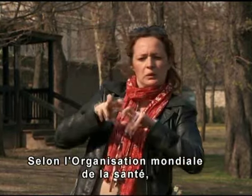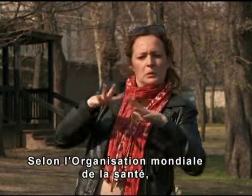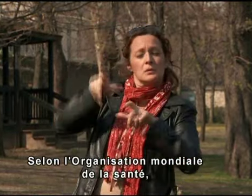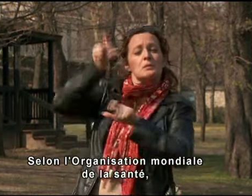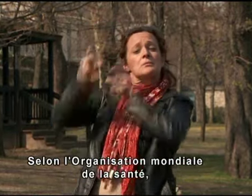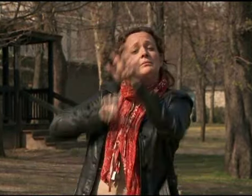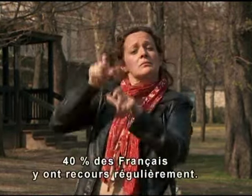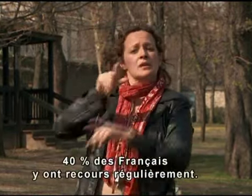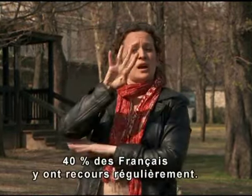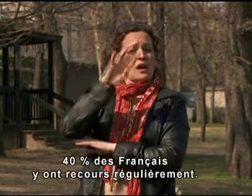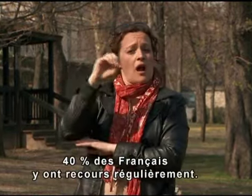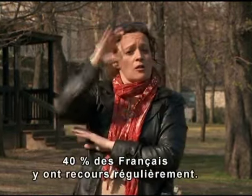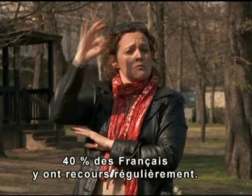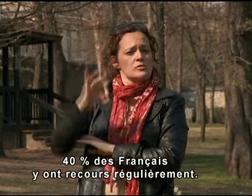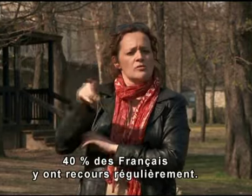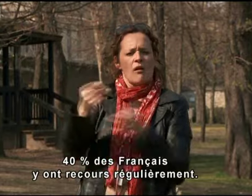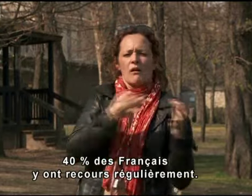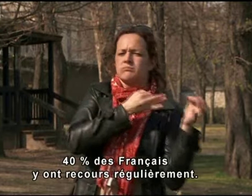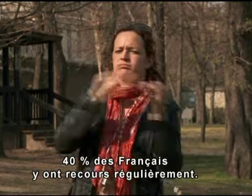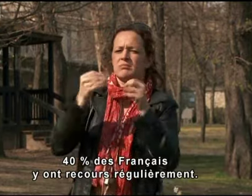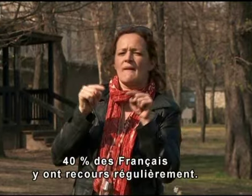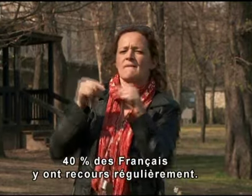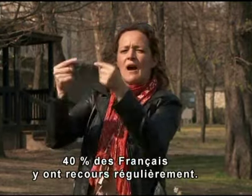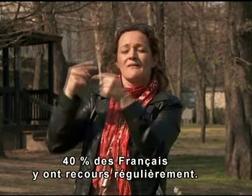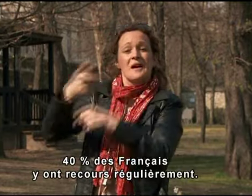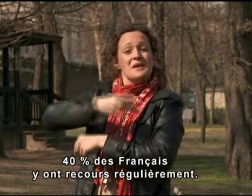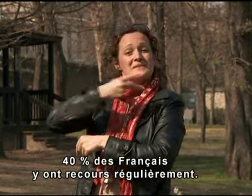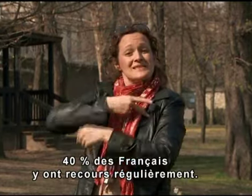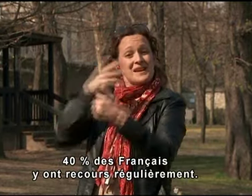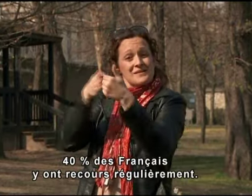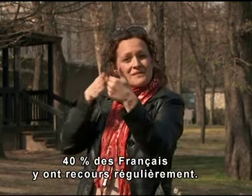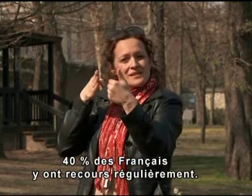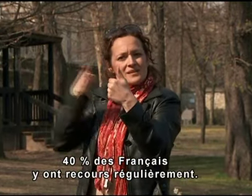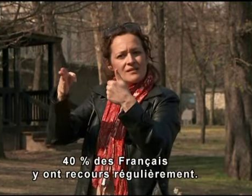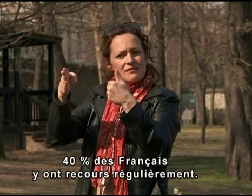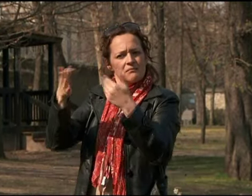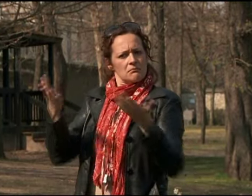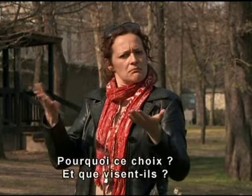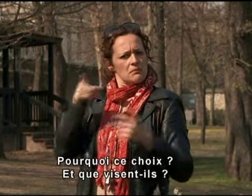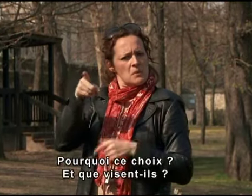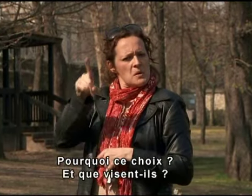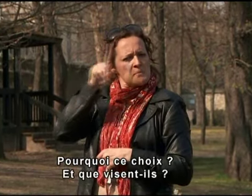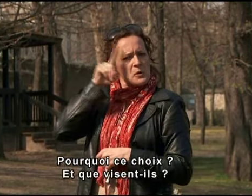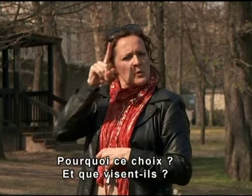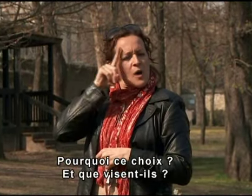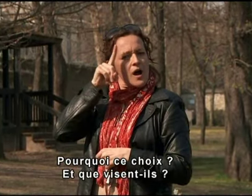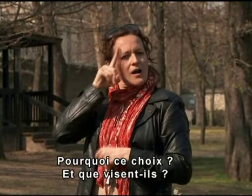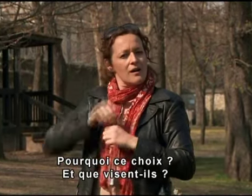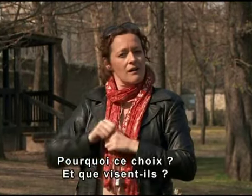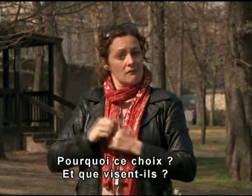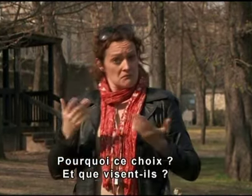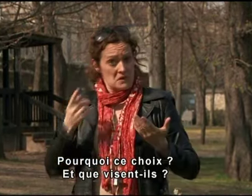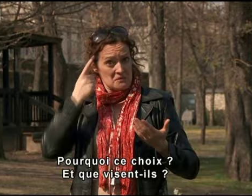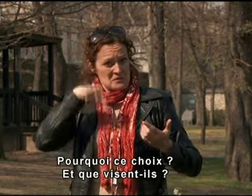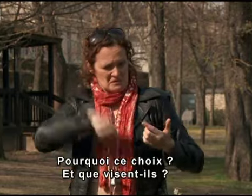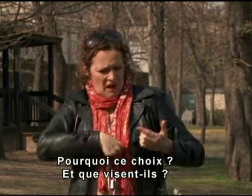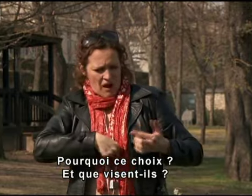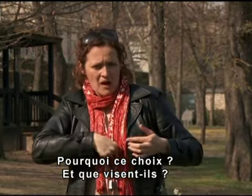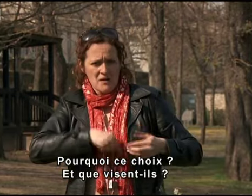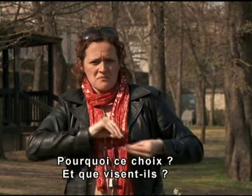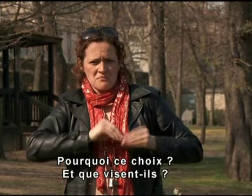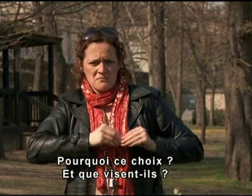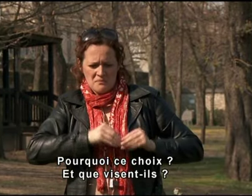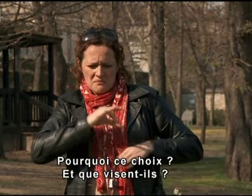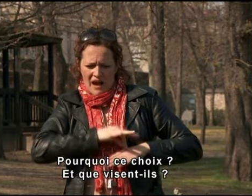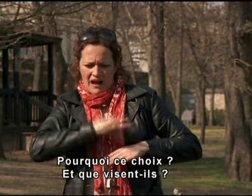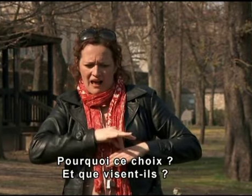la santé, 40% des Français y ont recours régulièrement. Pourquoi ce choix?